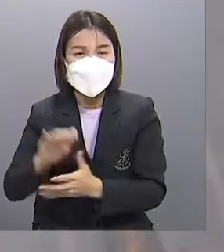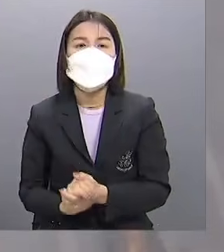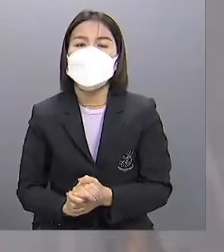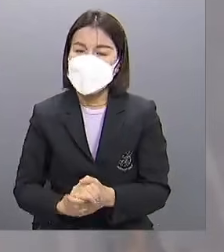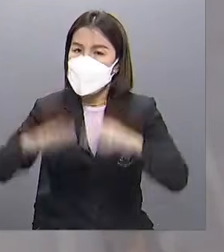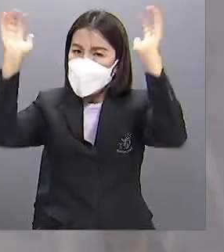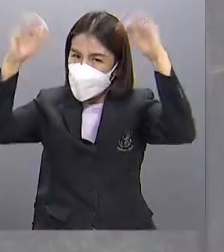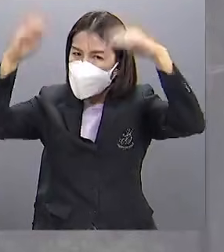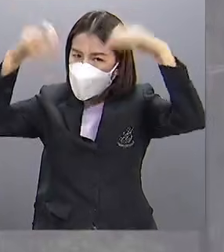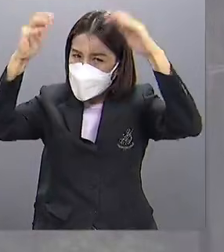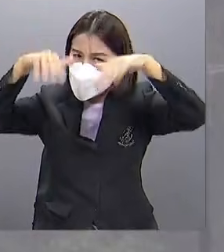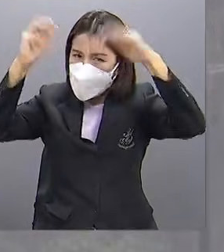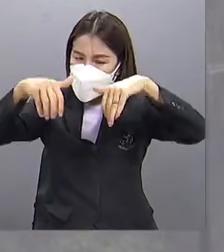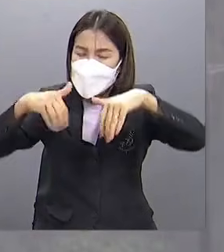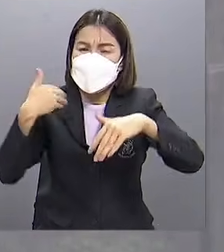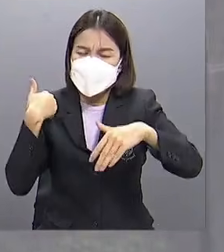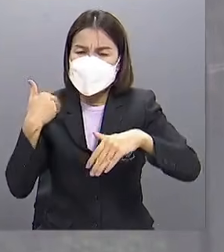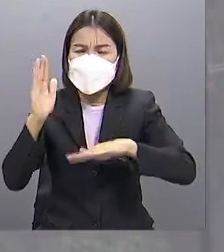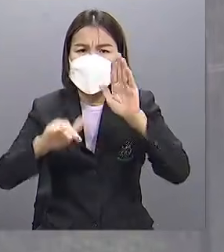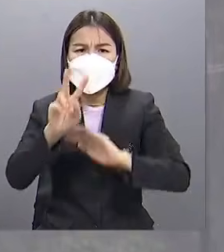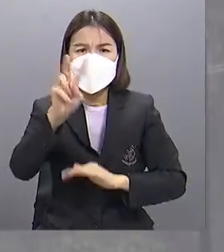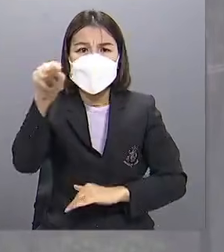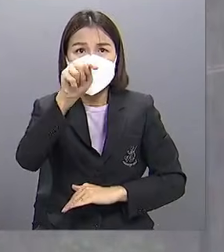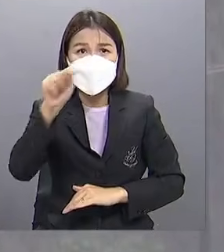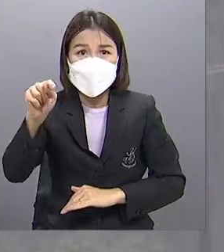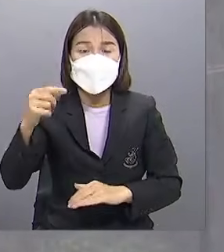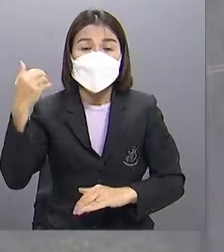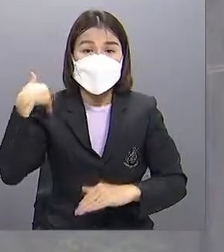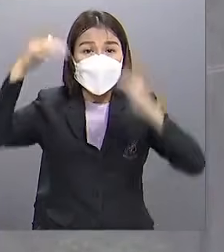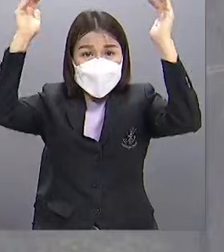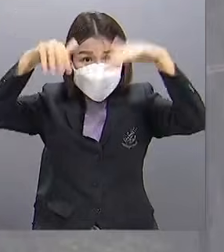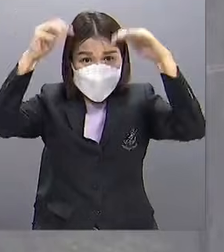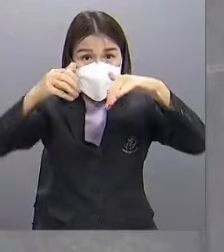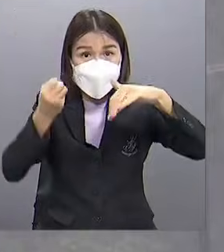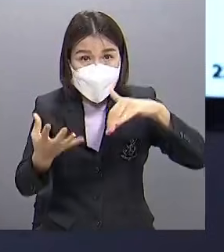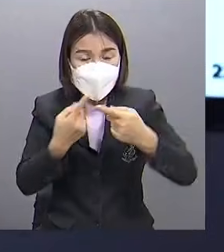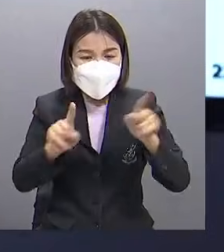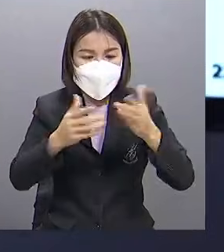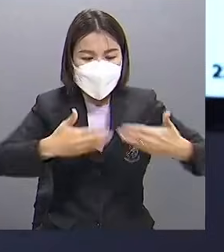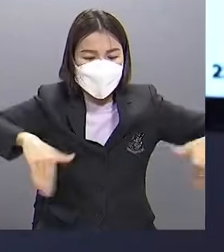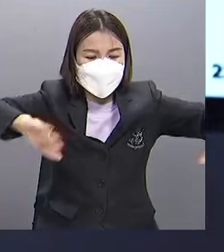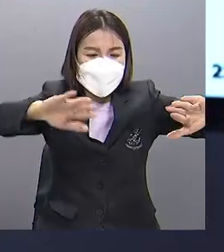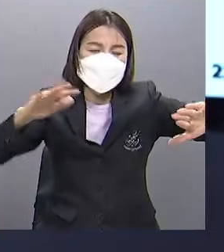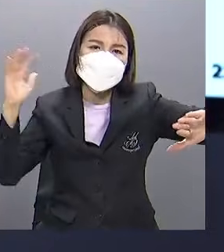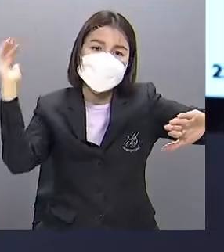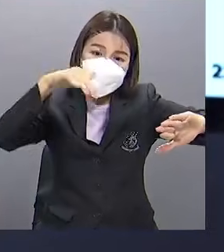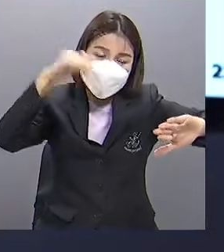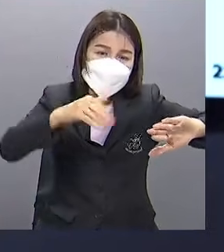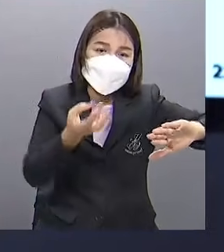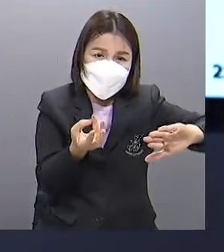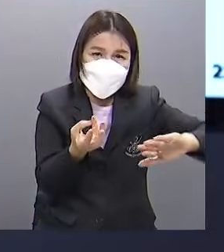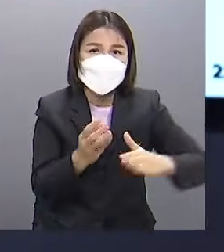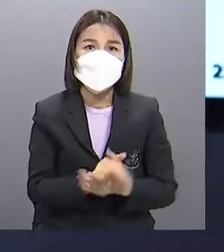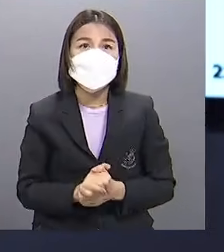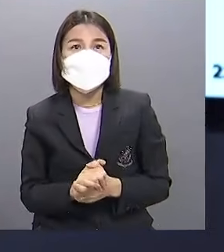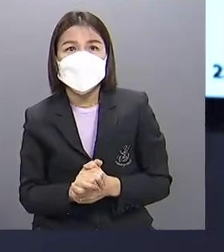ติเพียงร้อยละ2ทั้งที่มีฝนตกหนักแต่น้ำฝนกลับไม่ลงเขื่อน จากภาพรวมตั้งแต่ต้นปีนะครับจนถึงปัจจุบันน